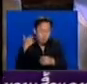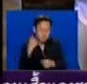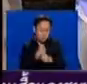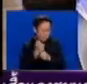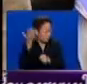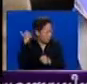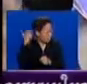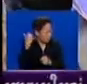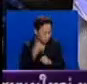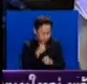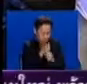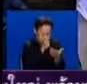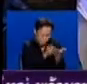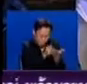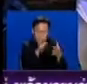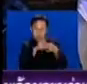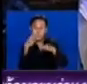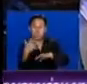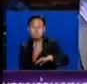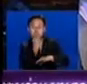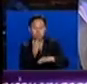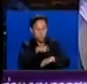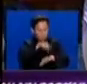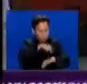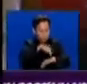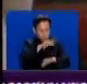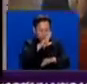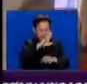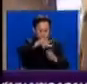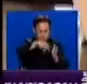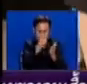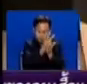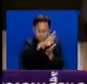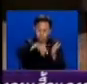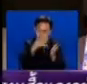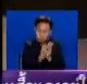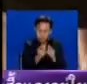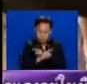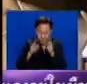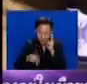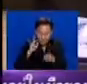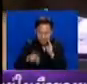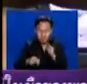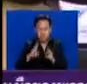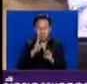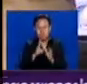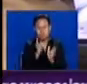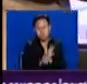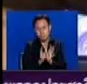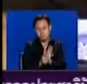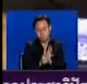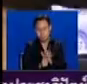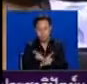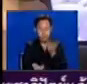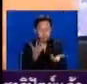แคมฟอกเพื่อทำนายดวงเมืองตามหลักโหราศาสตร์มีความยาว 3-4 ชั่วโมงขณะที่ตำรวจเข้าตรวจค้นรถตู้ตราโล่ของเ